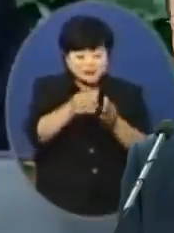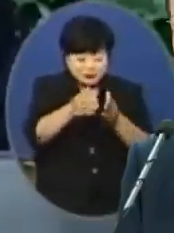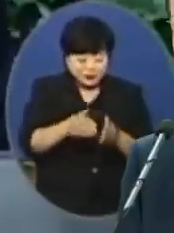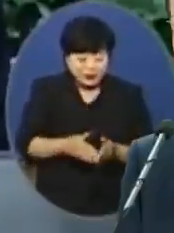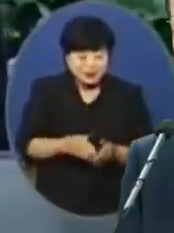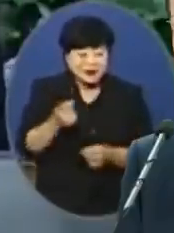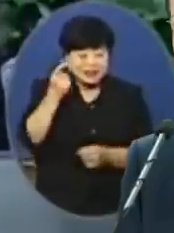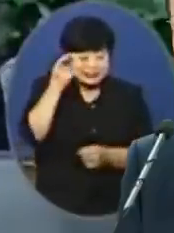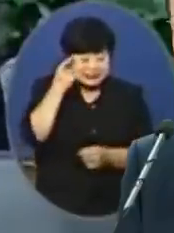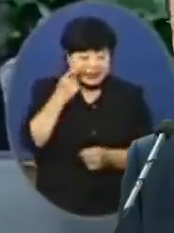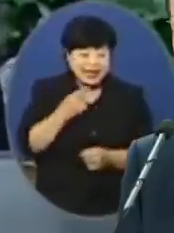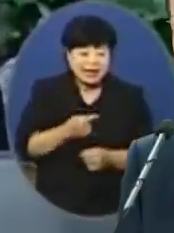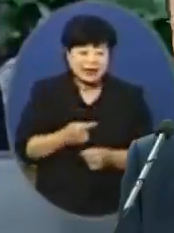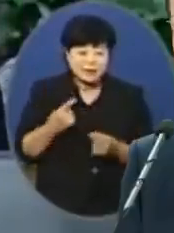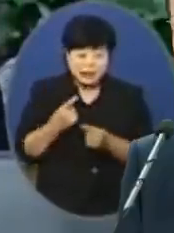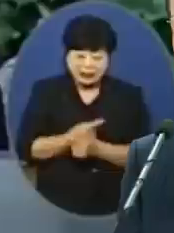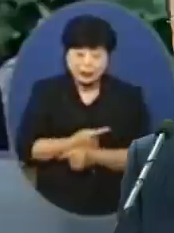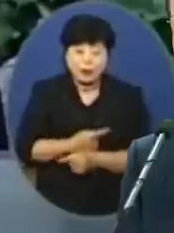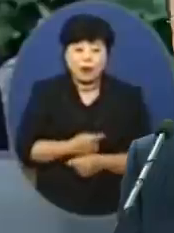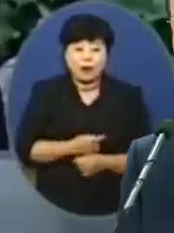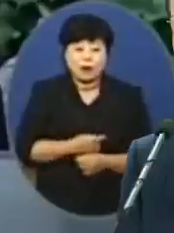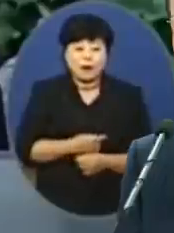통해서 생각이 달라지고